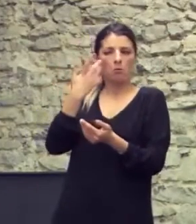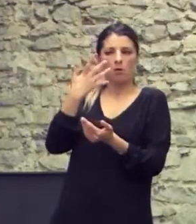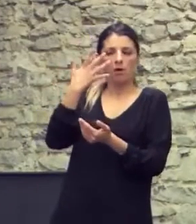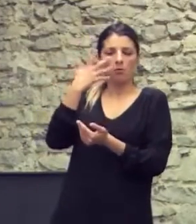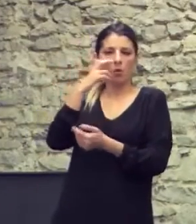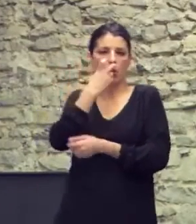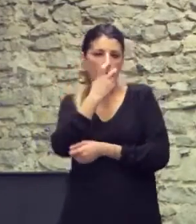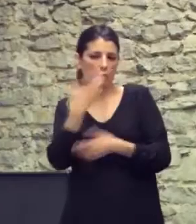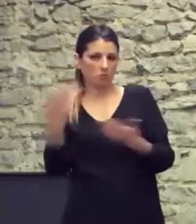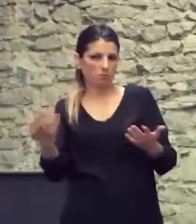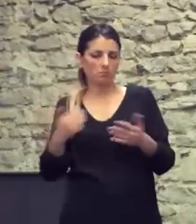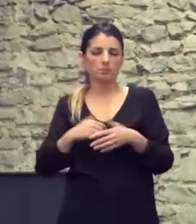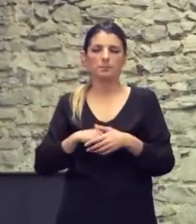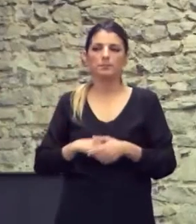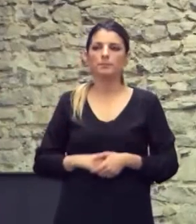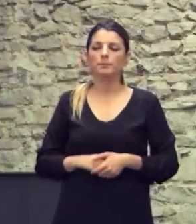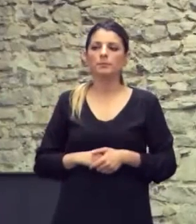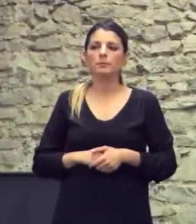Iruditzen zaidalako badagoela,